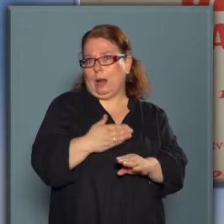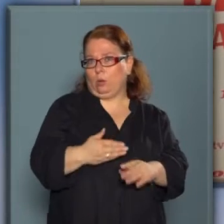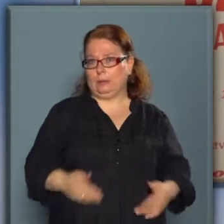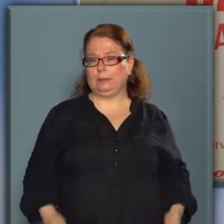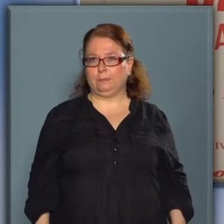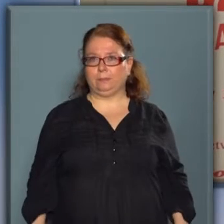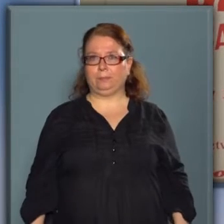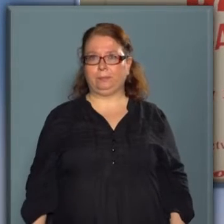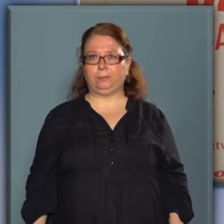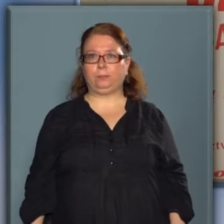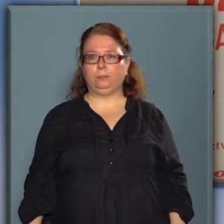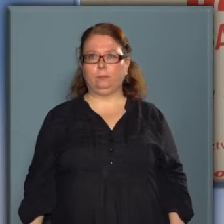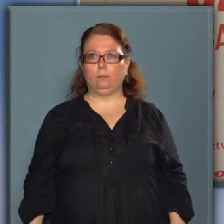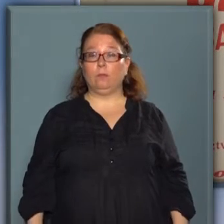előtti.